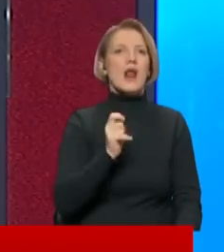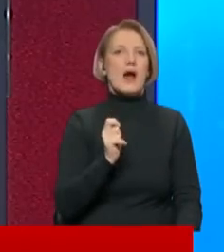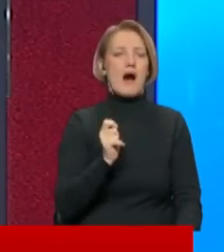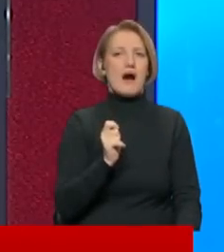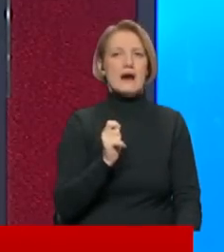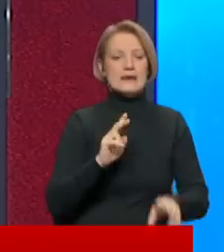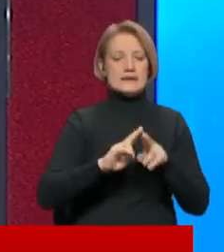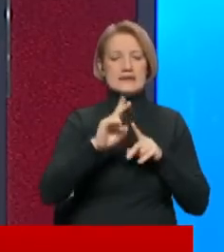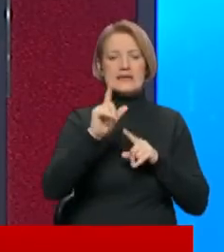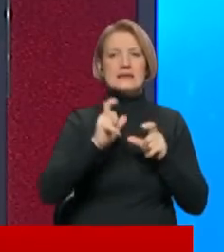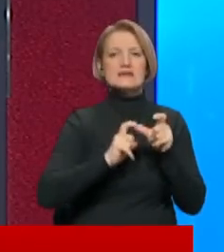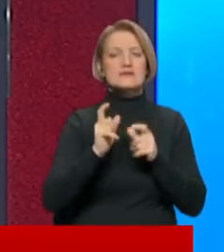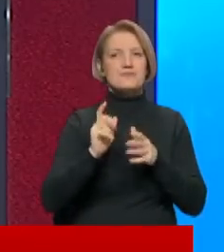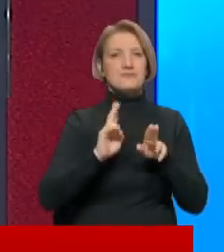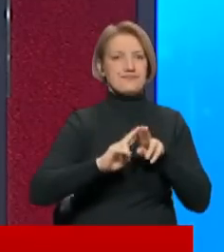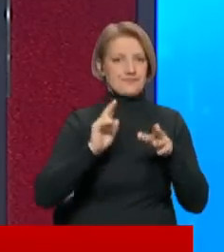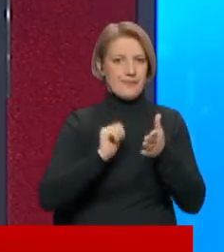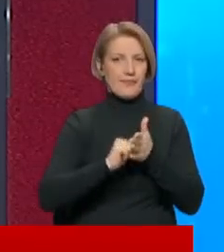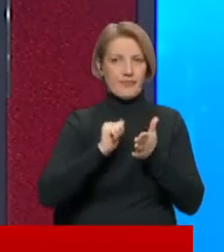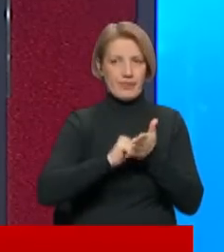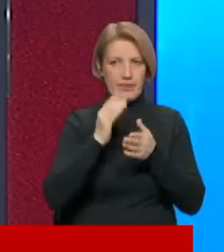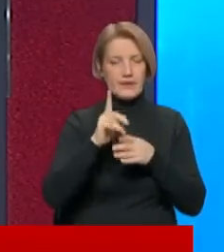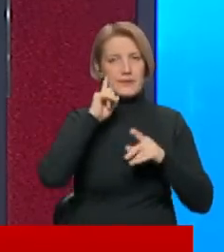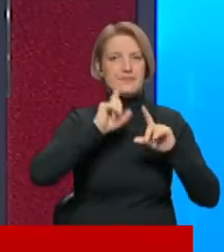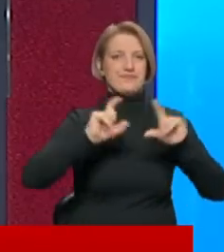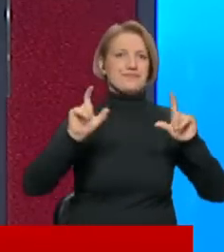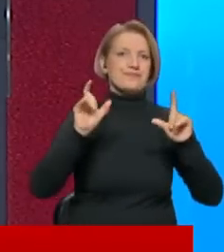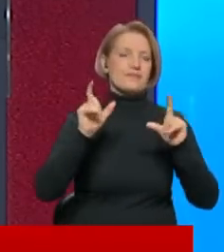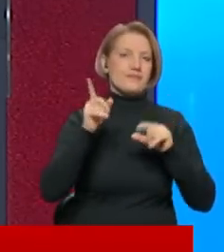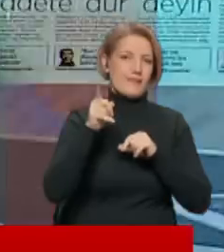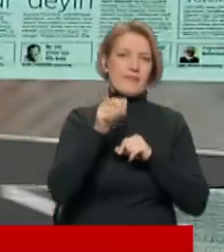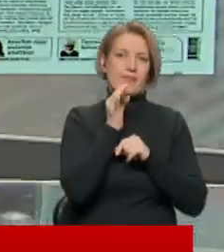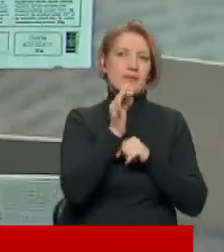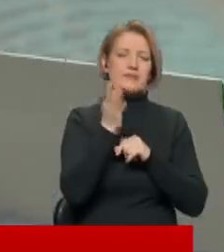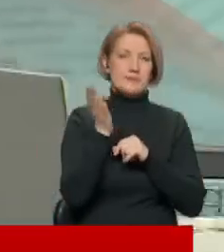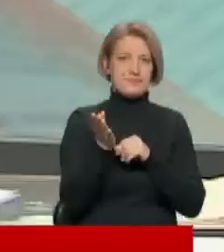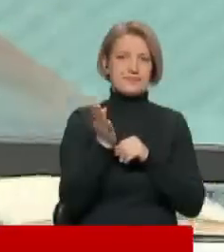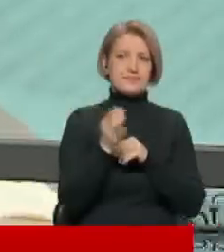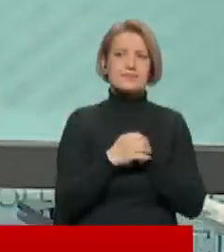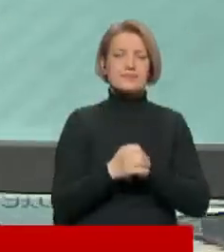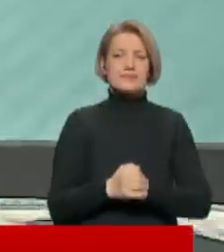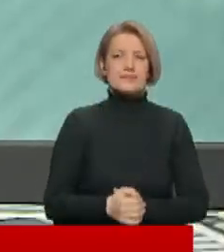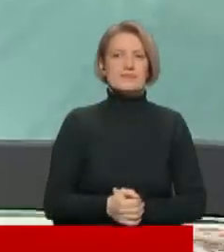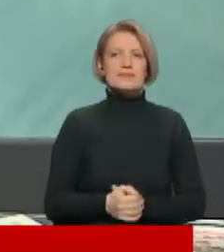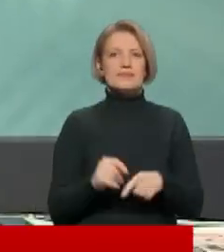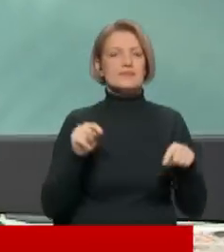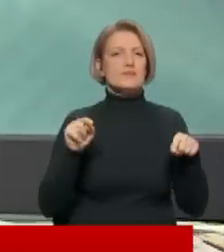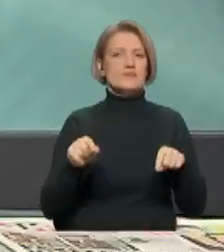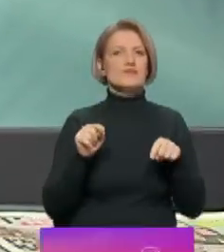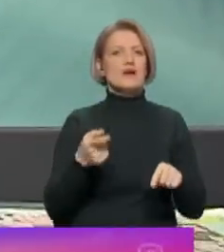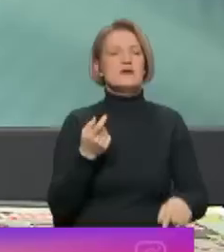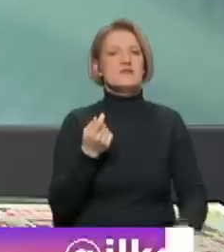Kilis Kent Gazetesi işte manşette yer alan haber peki Burada